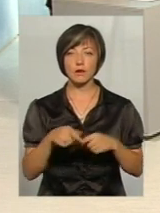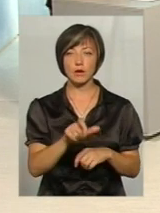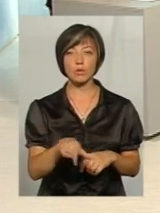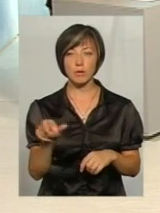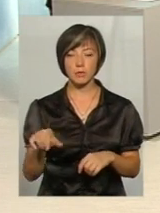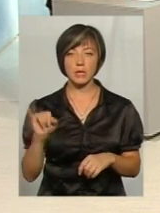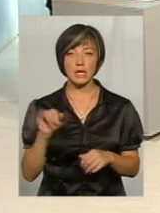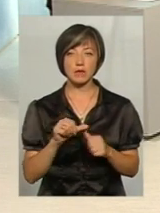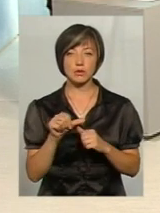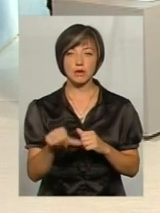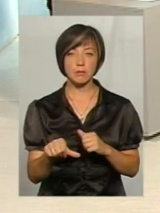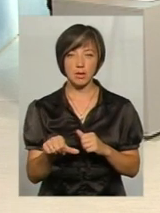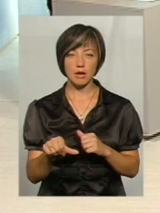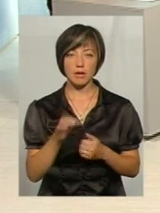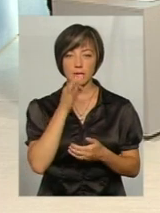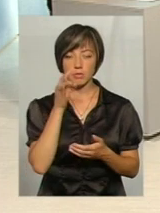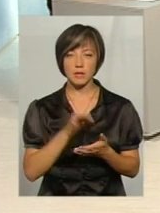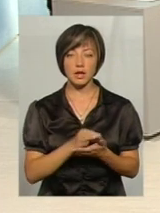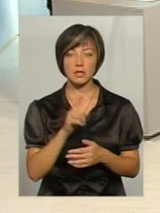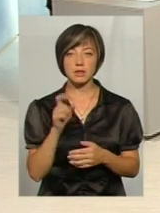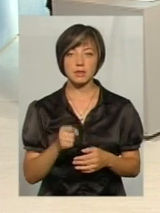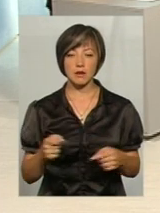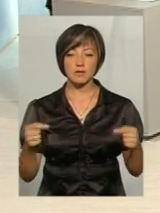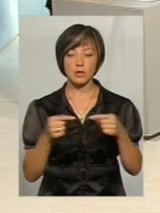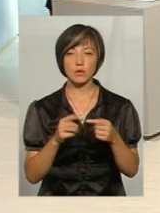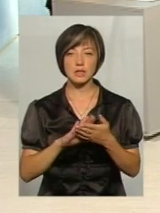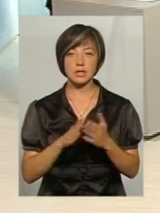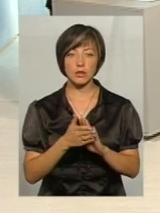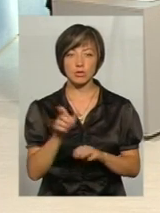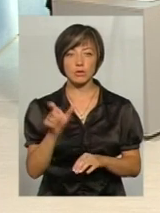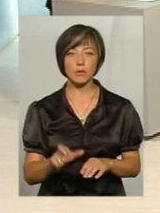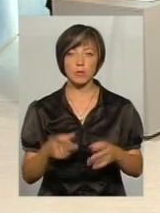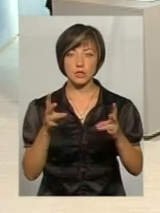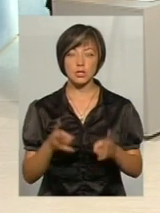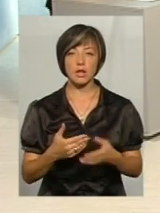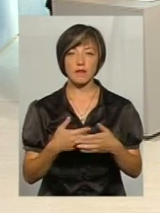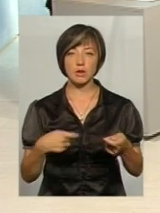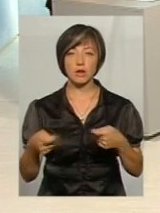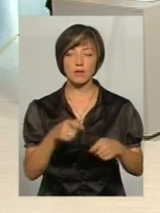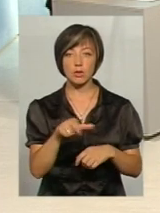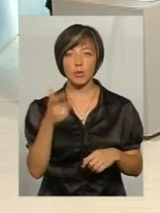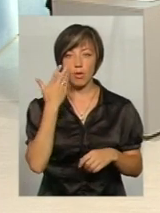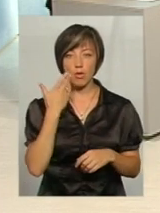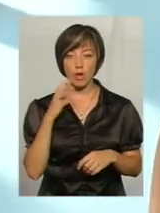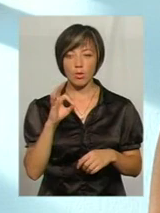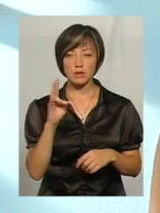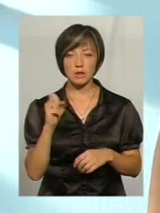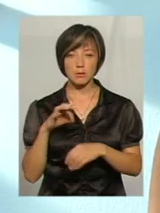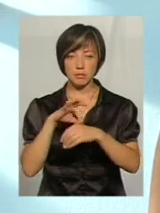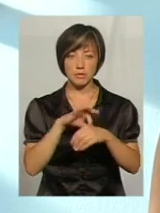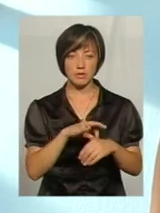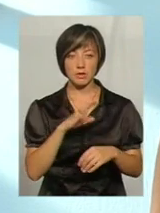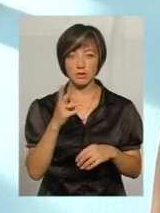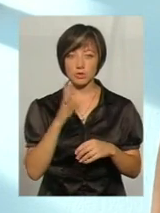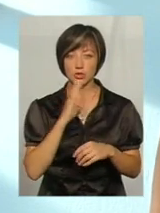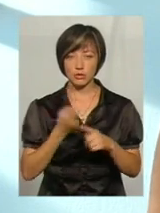і, зокрема, ми відповідальні за встановлення статусу особи, яка постраждала від торгівлі людьми, то коли пані Оксана привела до нас Олену,